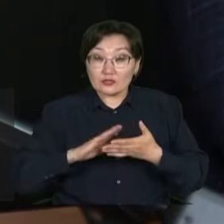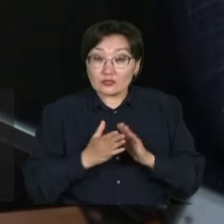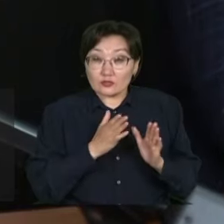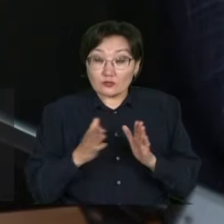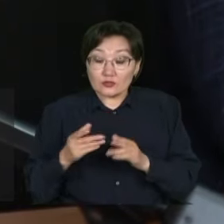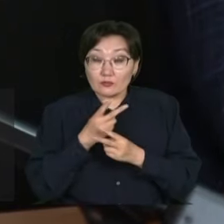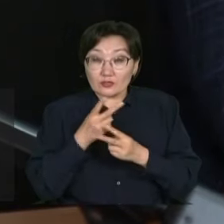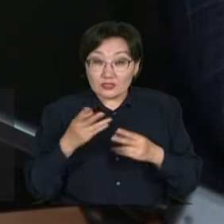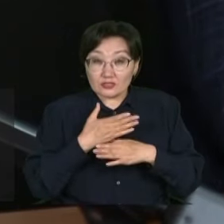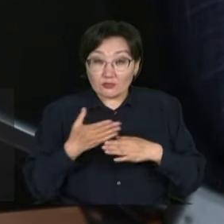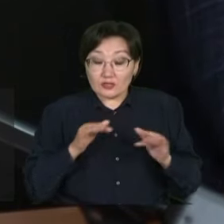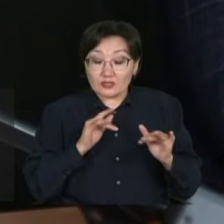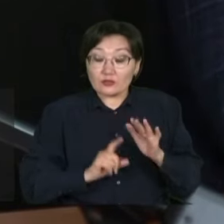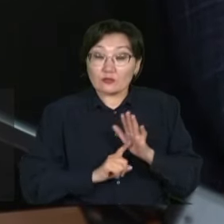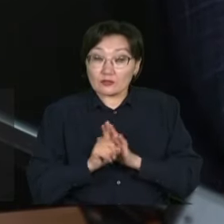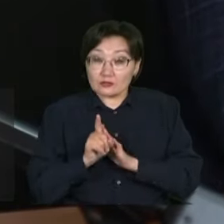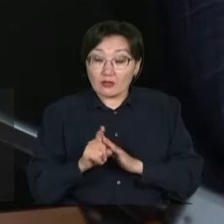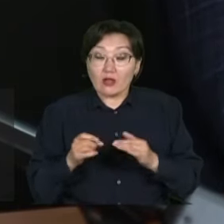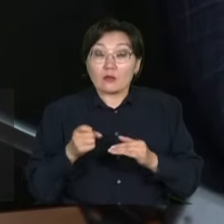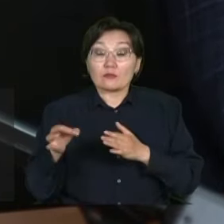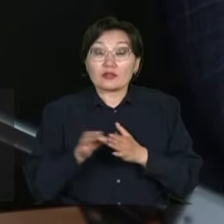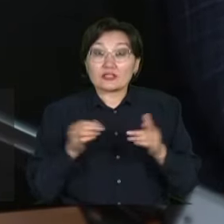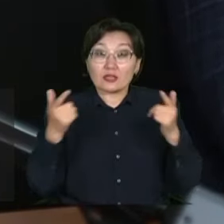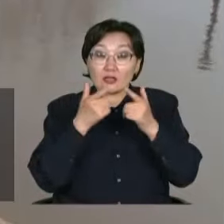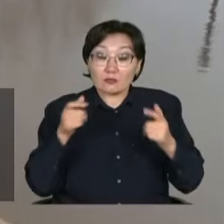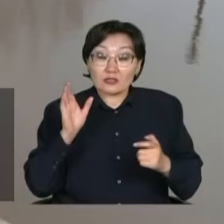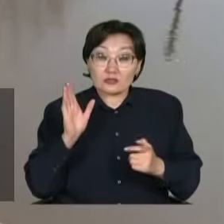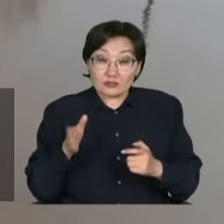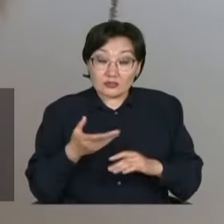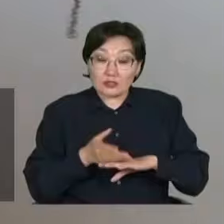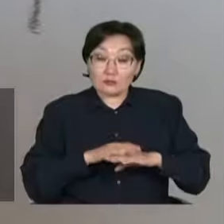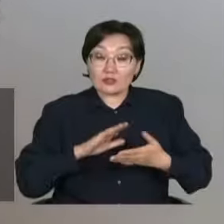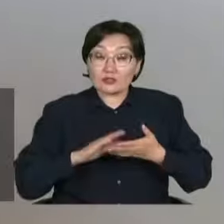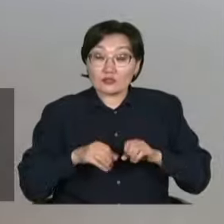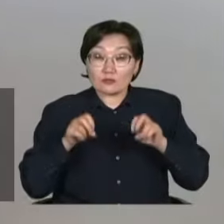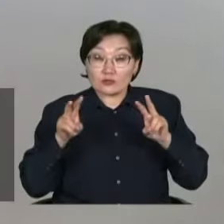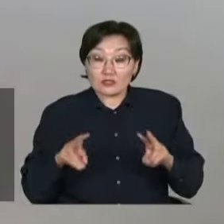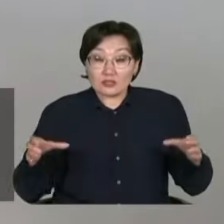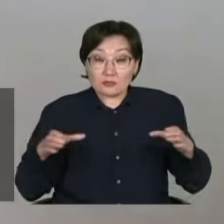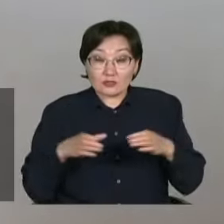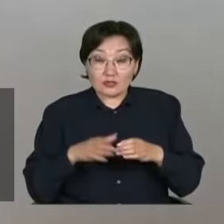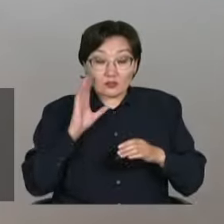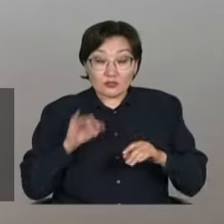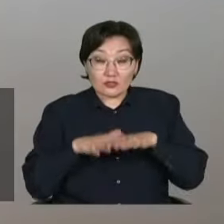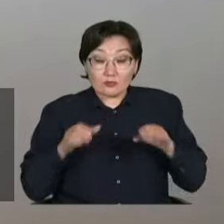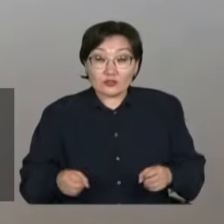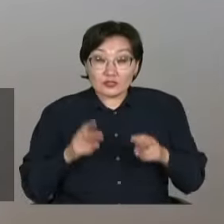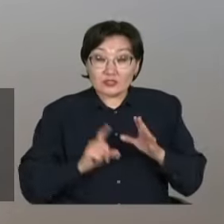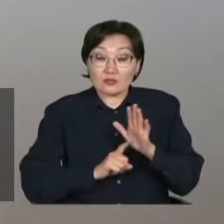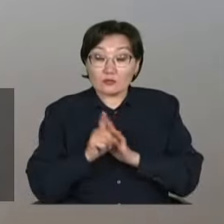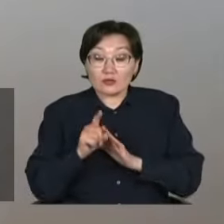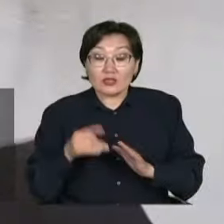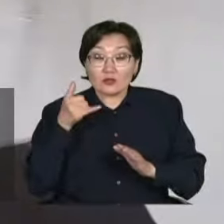көз жеткізіп барып әрекет етеміз. Ол туралы бірден хабарланатын болады. Төтеншеліктердің айтуынша су тасқыны қаупі басталғалы жедел